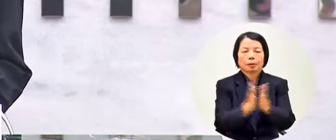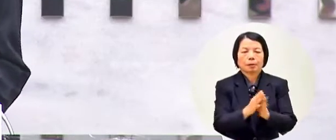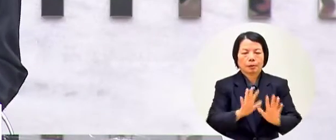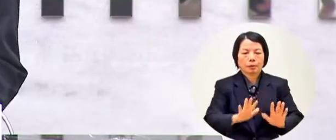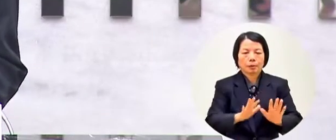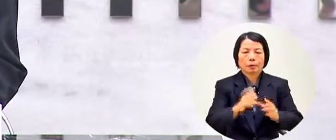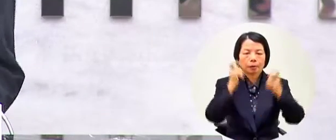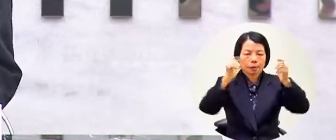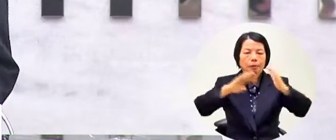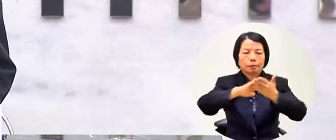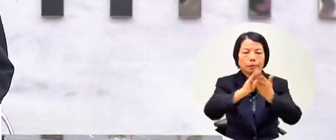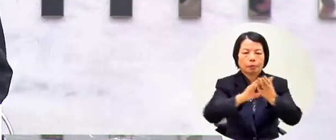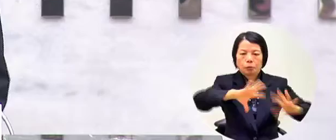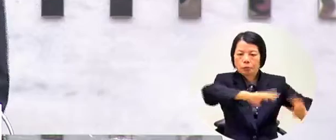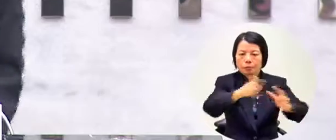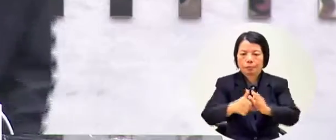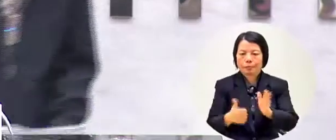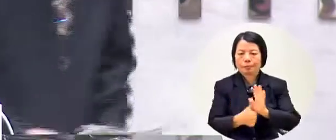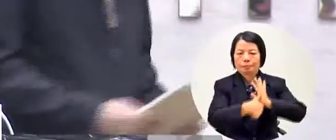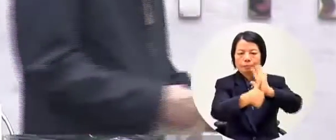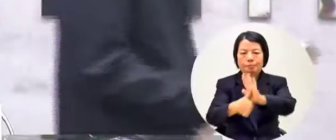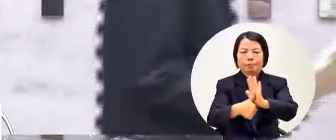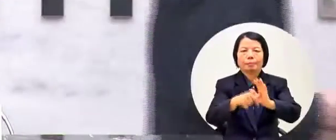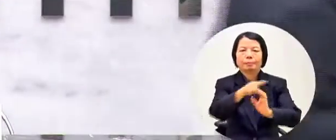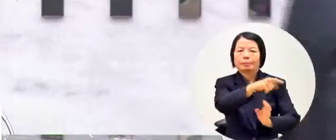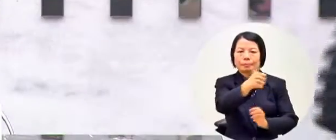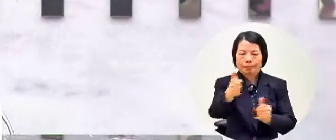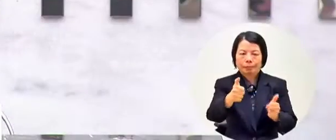各位议员女士先生，非常感谢。